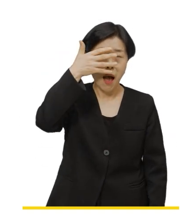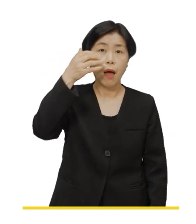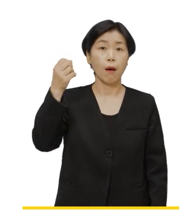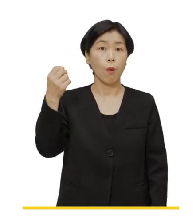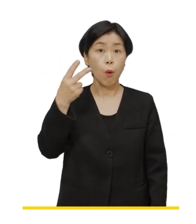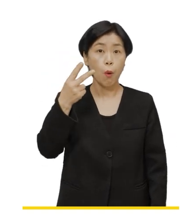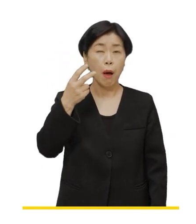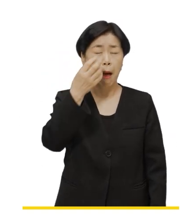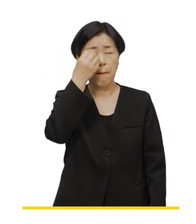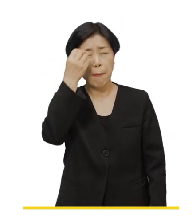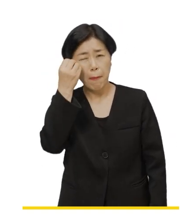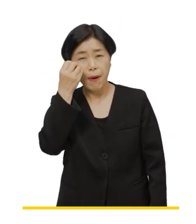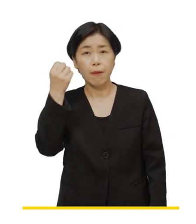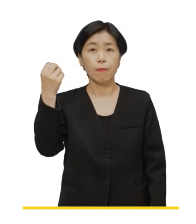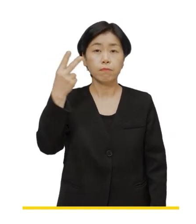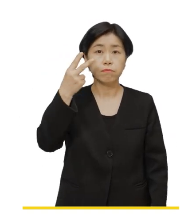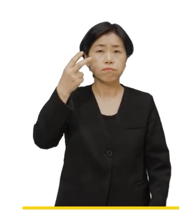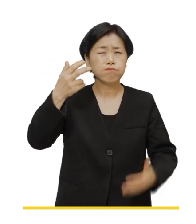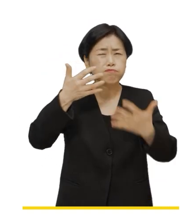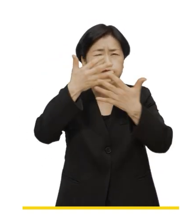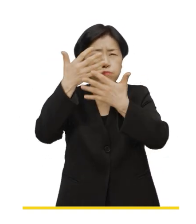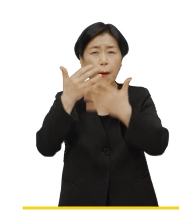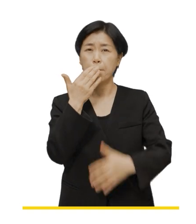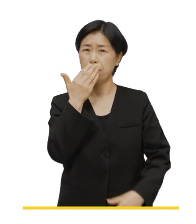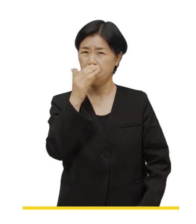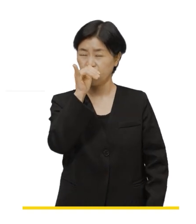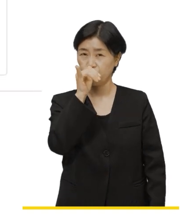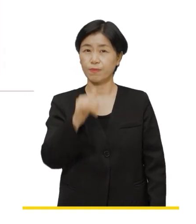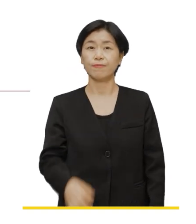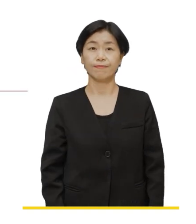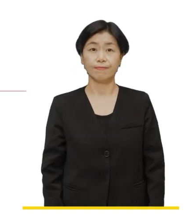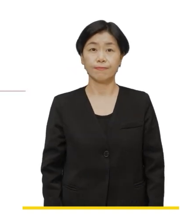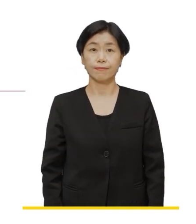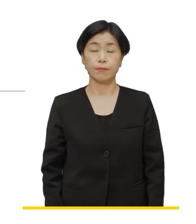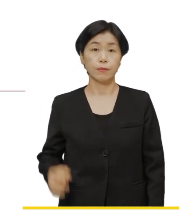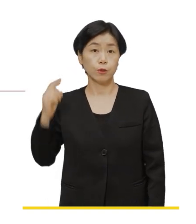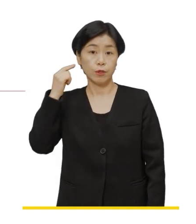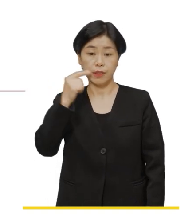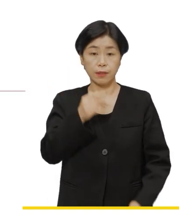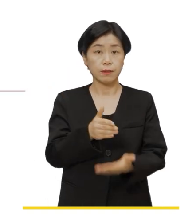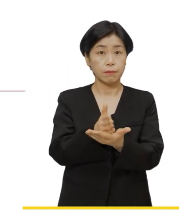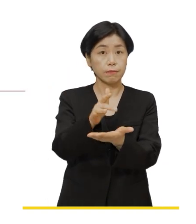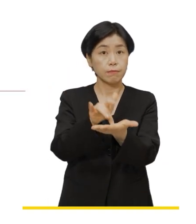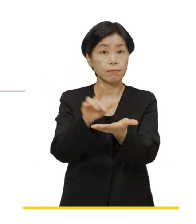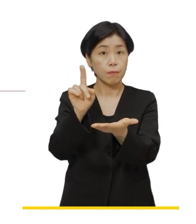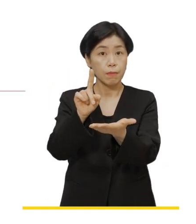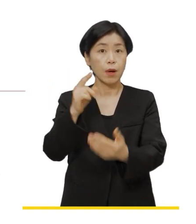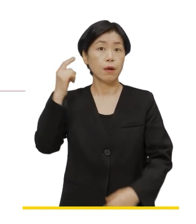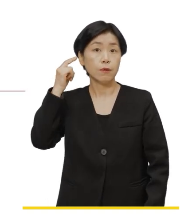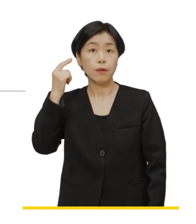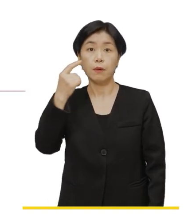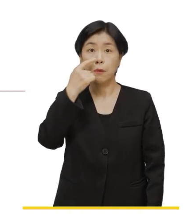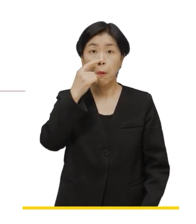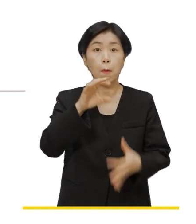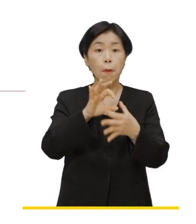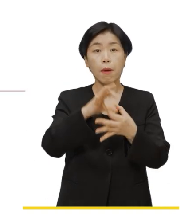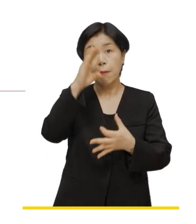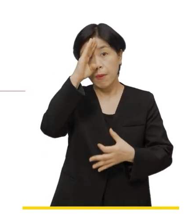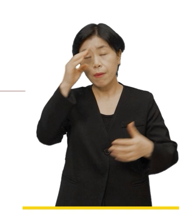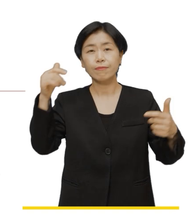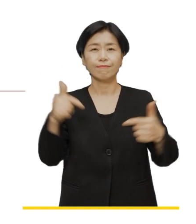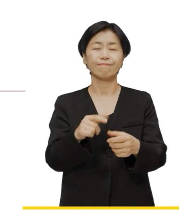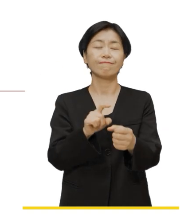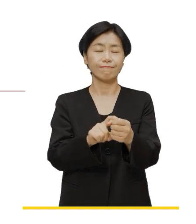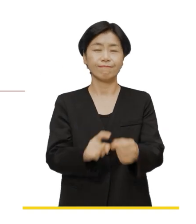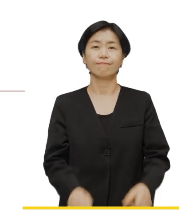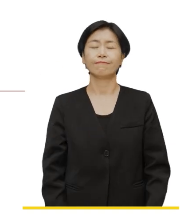충혈되거나 따갑거나 흐려질 수 있어요. 이비과 용제는 귀, 코와 관련된 병을